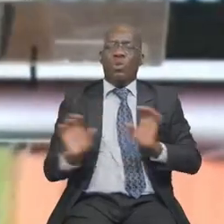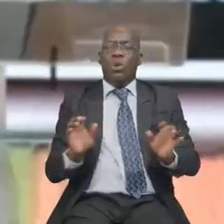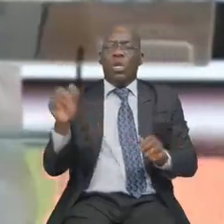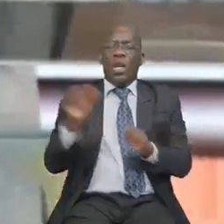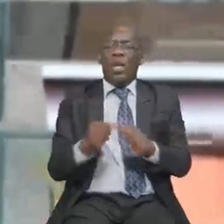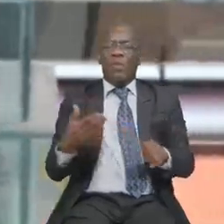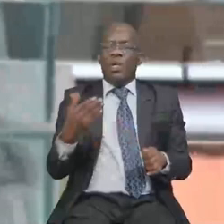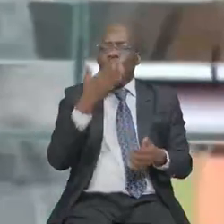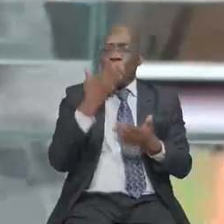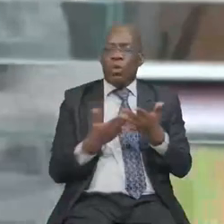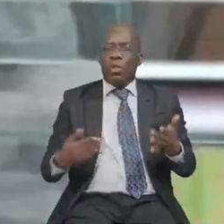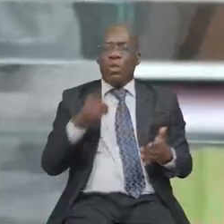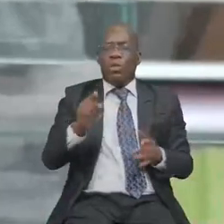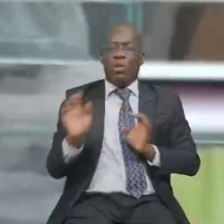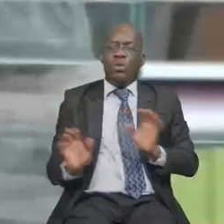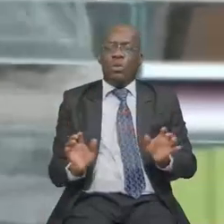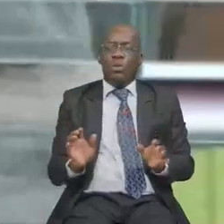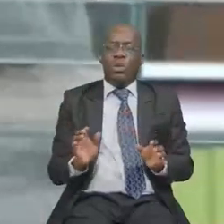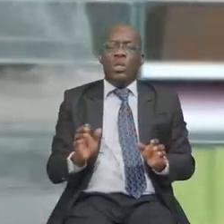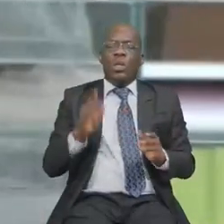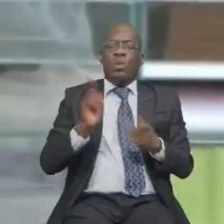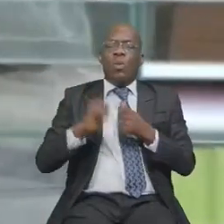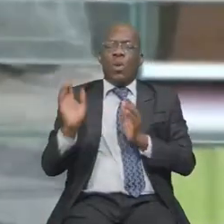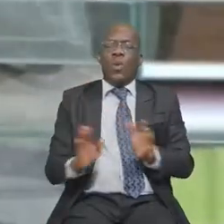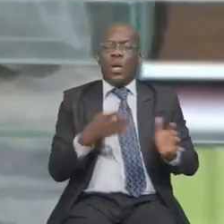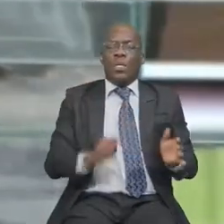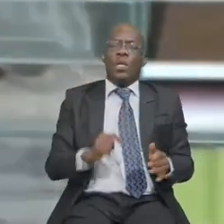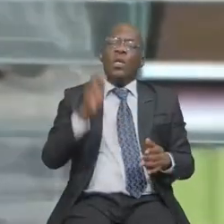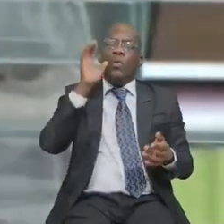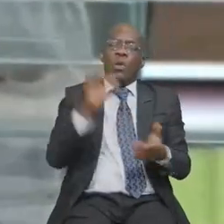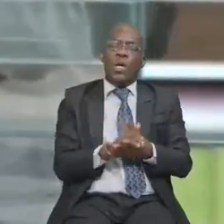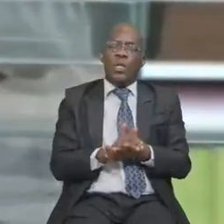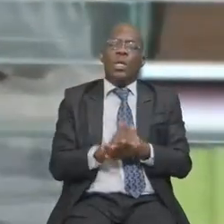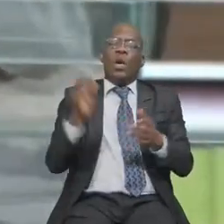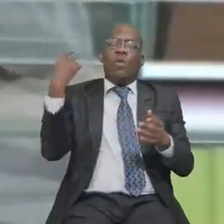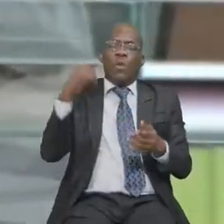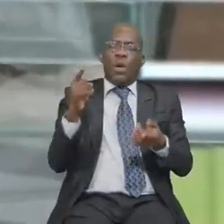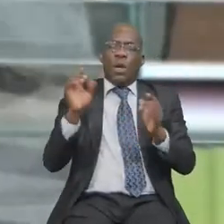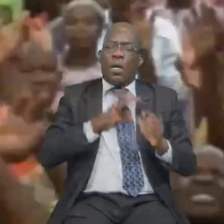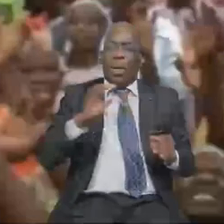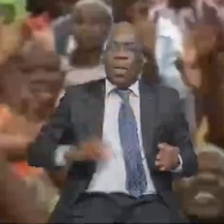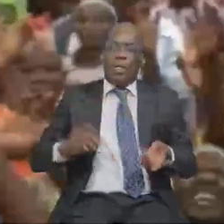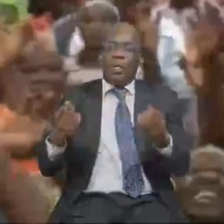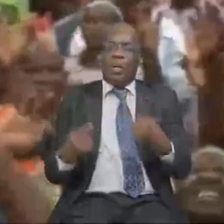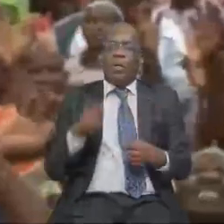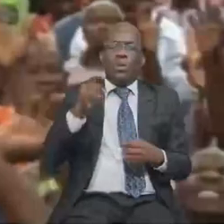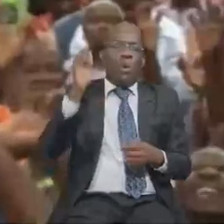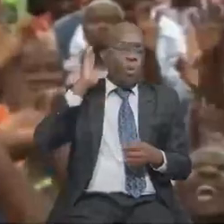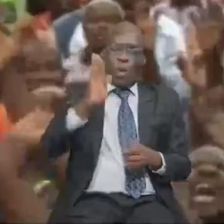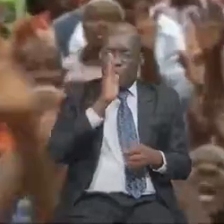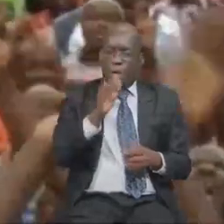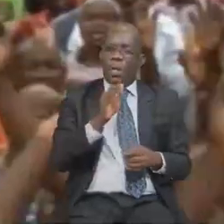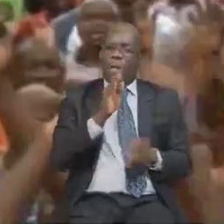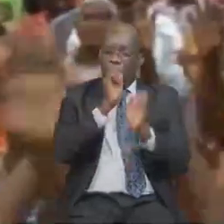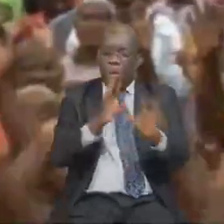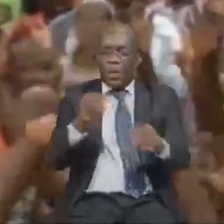préparant l'épouse pour être prête pour le retour, prête pour le retour du Seigneur. Tu seras récompensé au nom de Jésus.